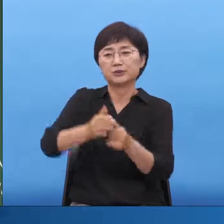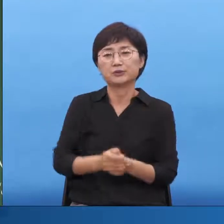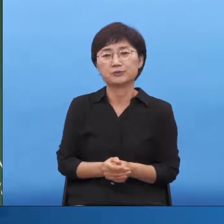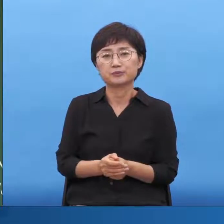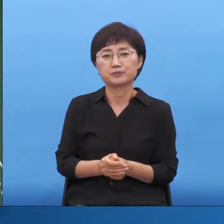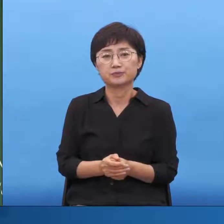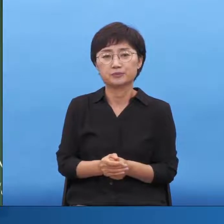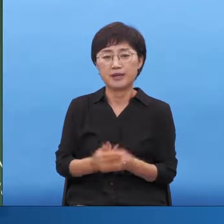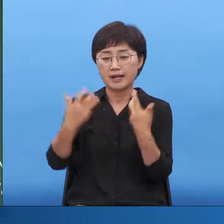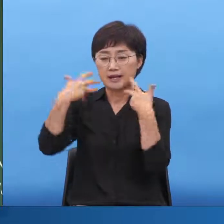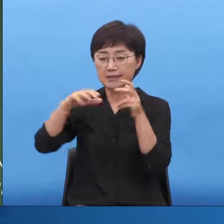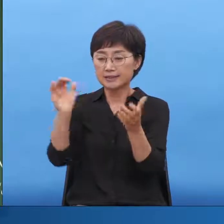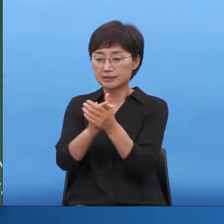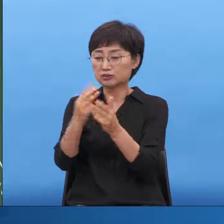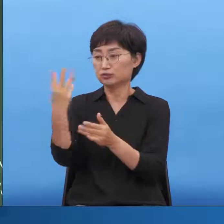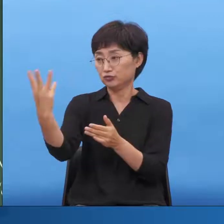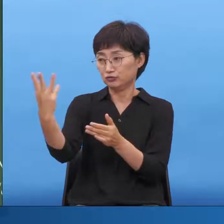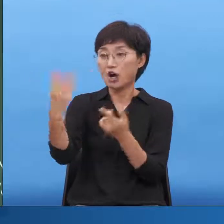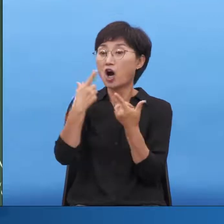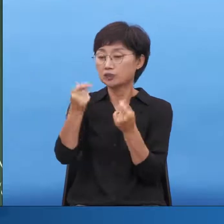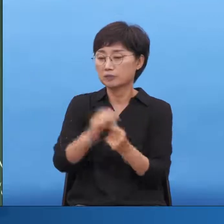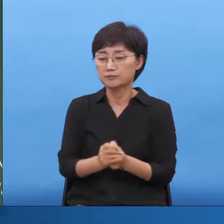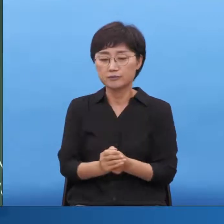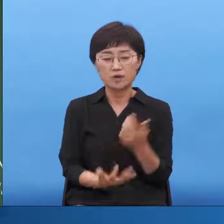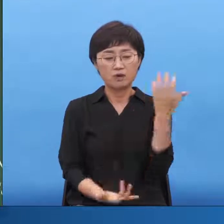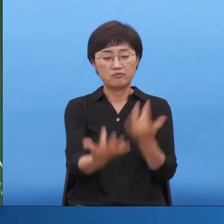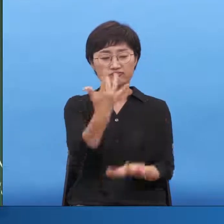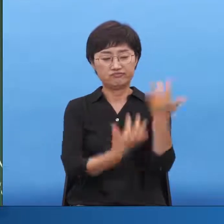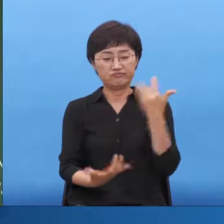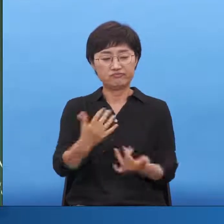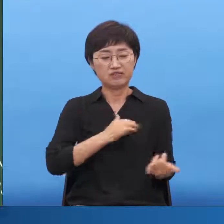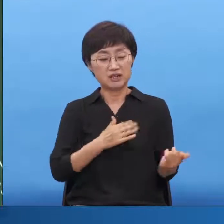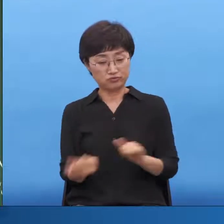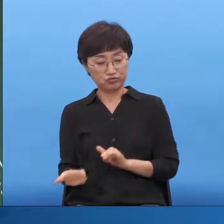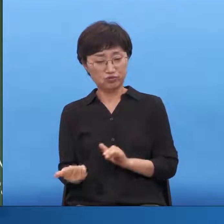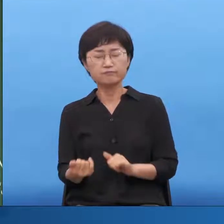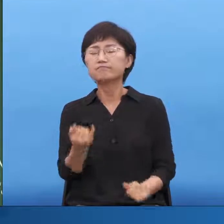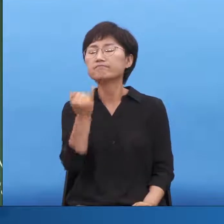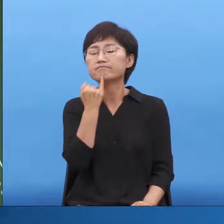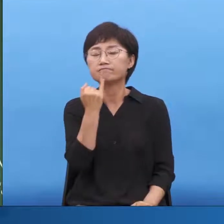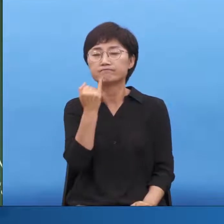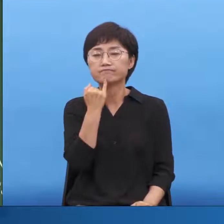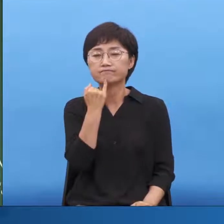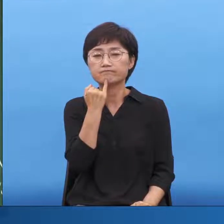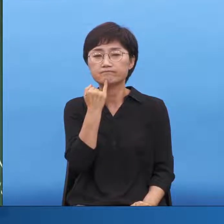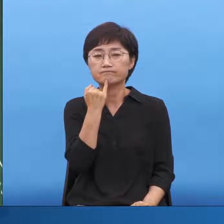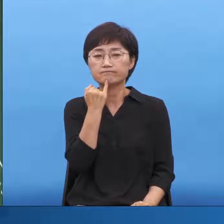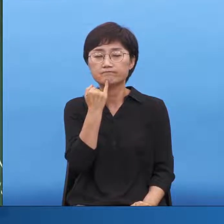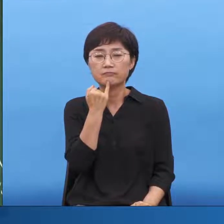저 사드락 메삭 아벳느고처럼 불 가운데 들어가서 죽어도 우리는 괜찮습니다.